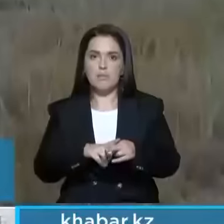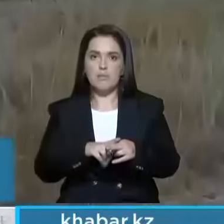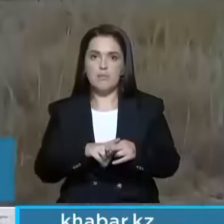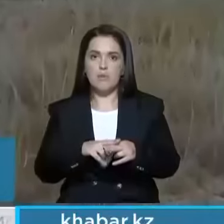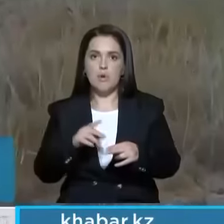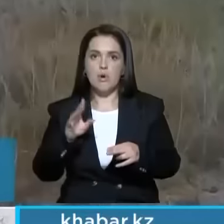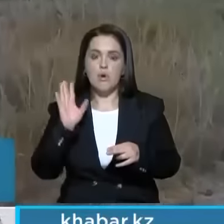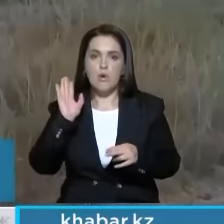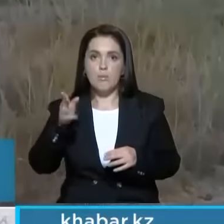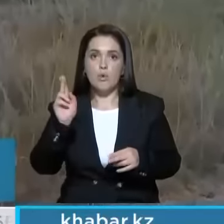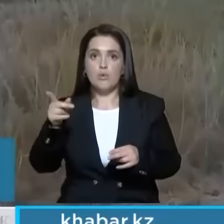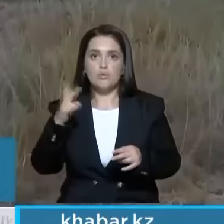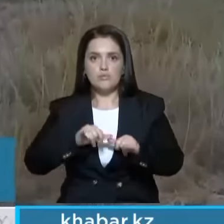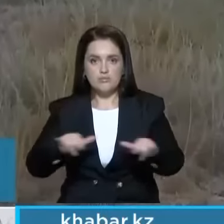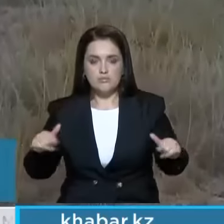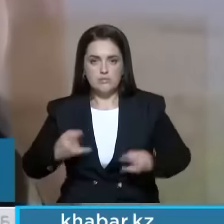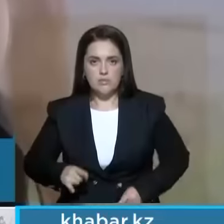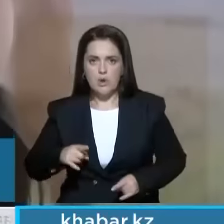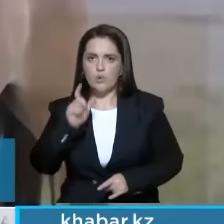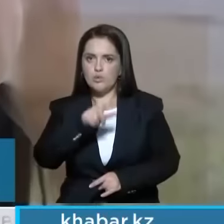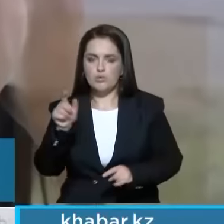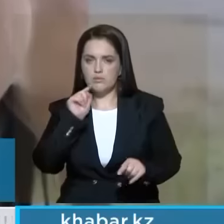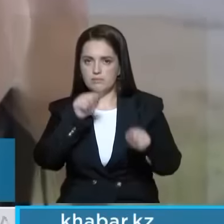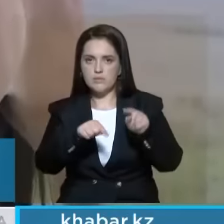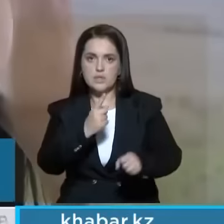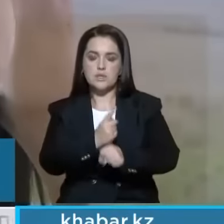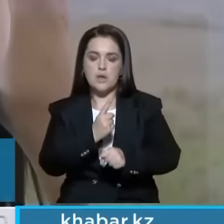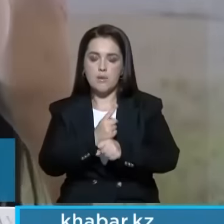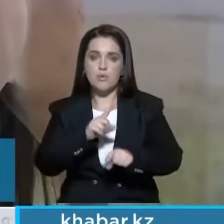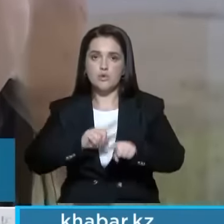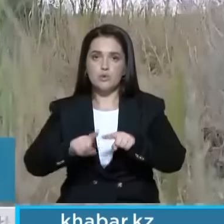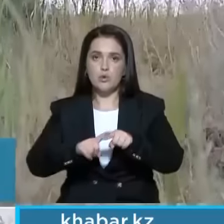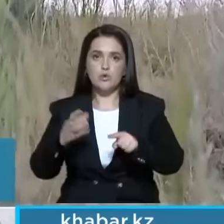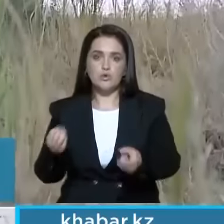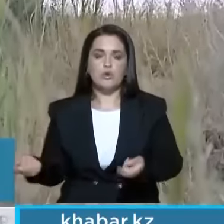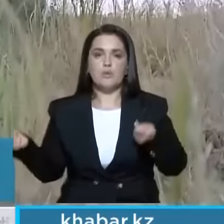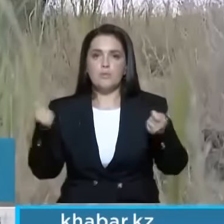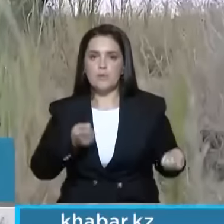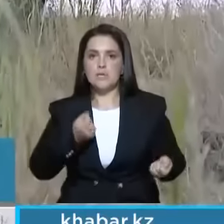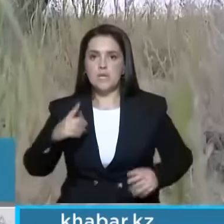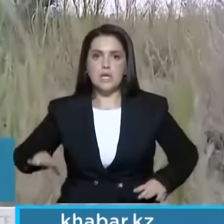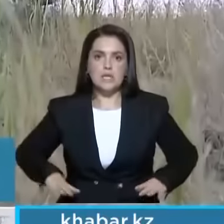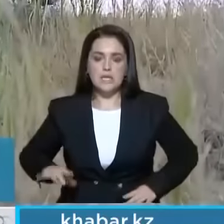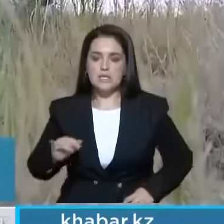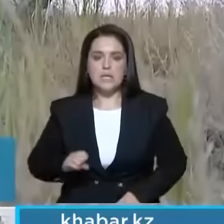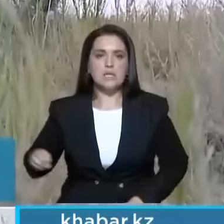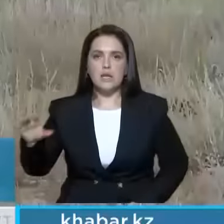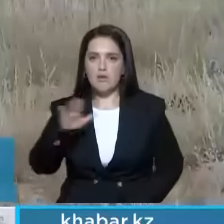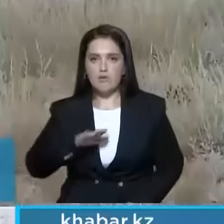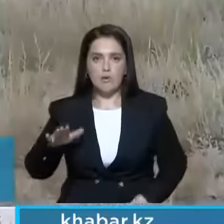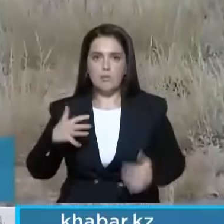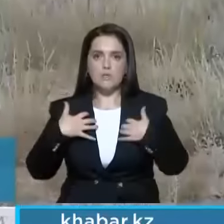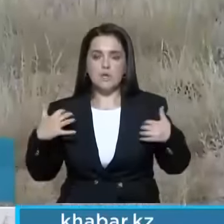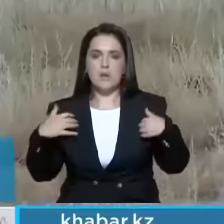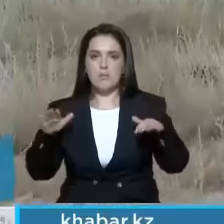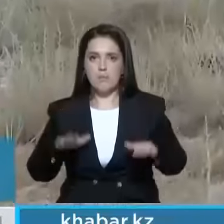доступ сюда будет закрыт для посетителей. По словам специалистов, в ближайшее время сюда привезут еще несколько лошадей из европейских зоопарков, в том числе